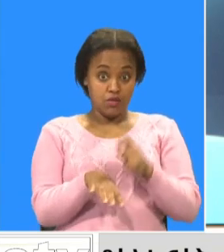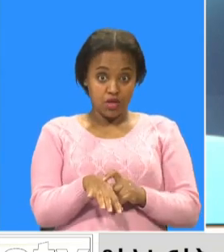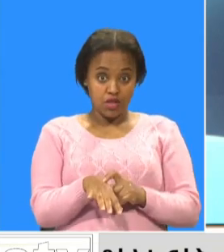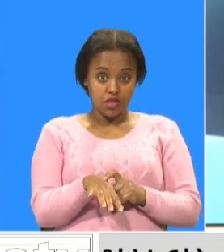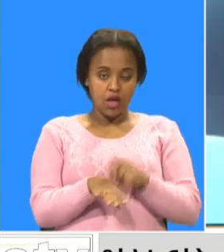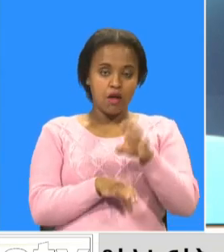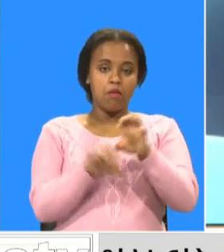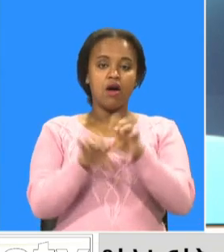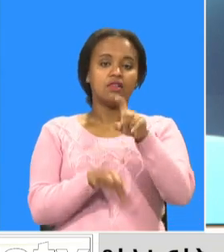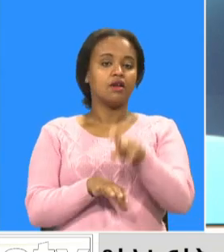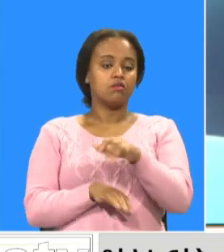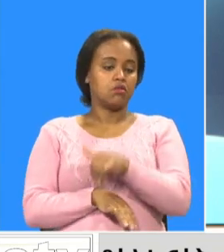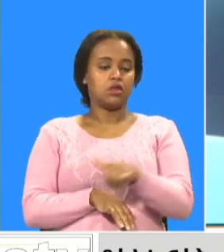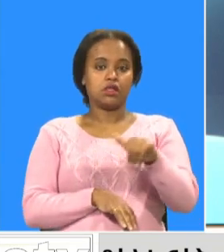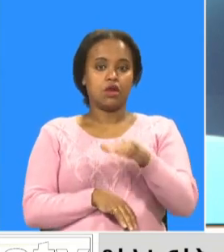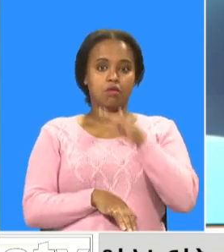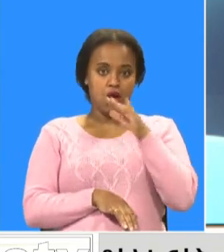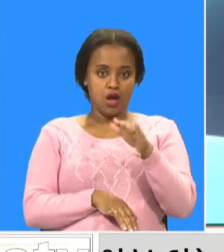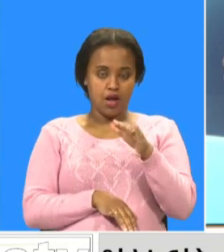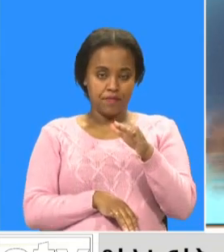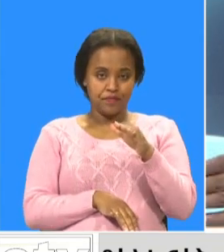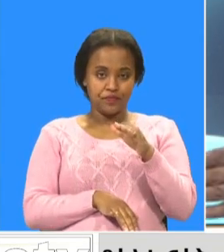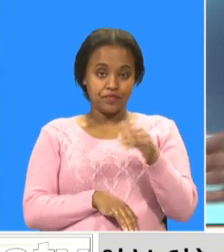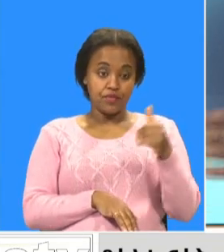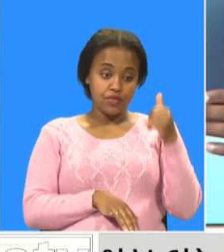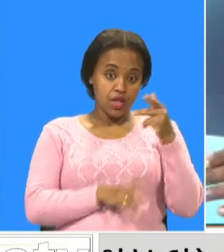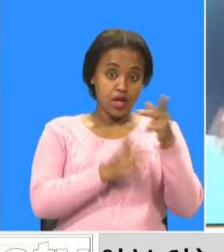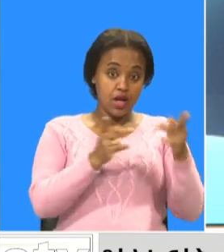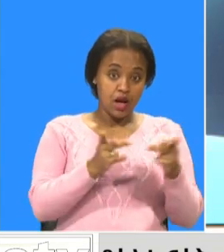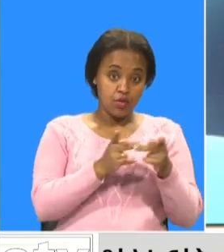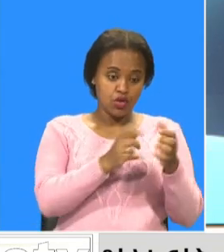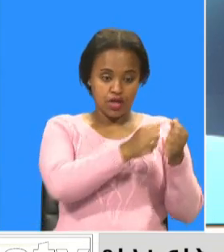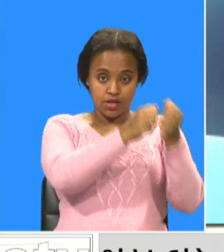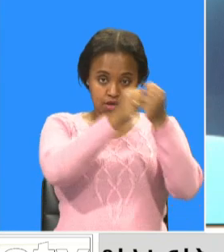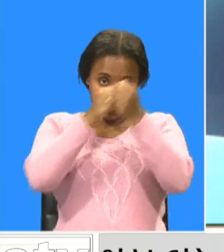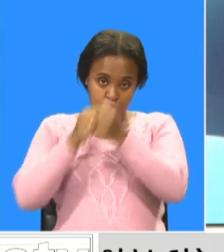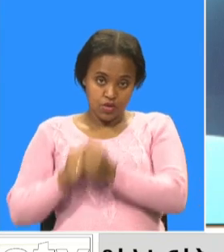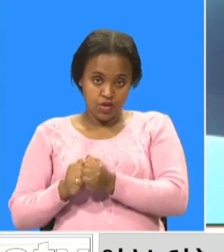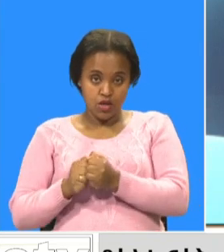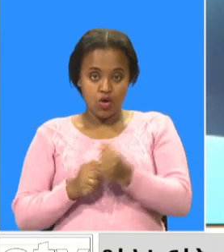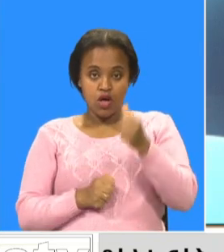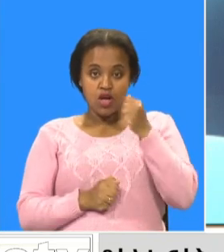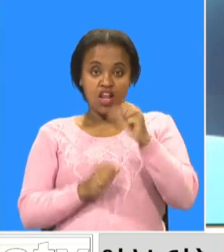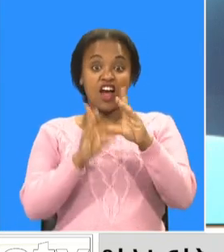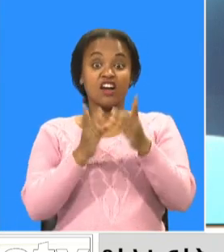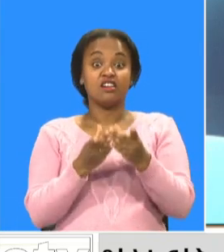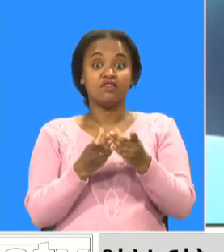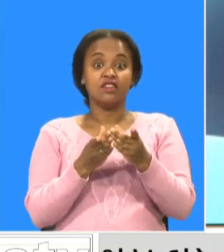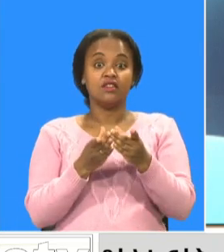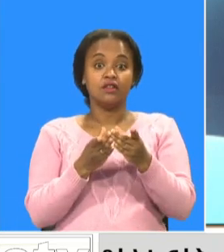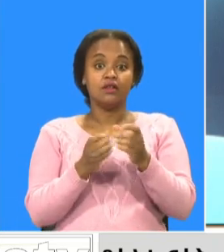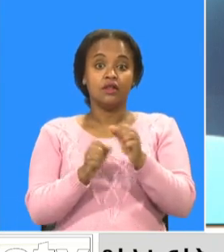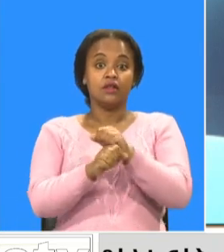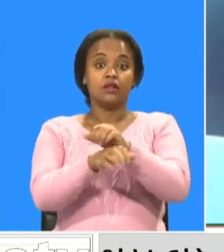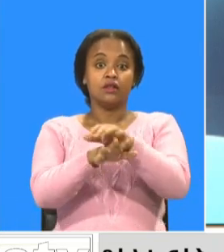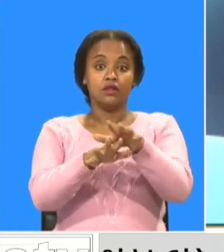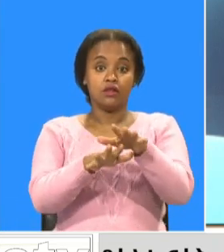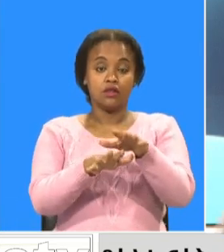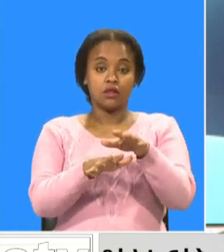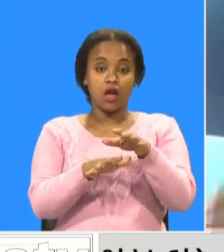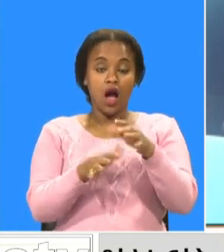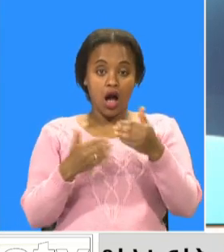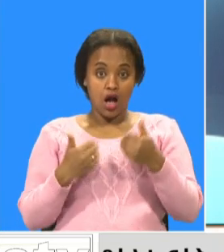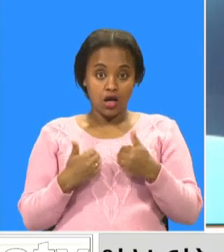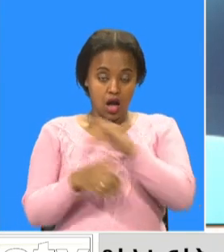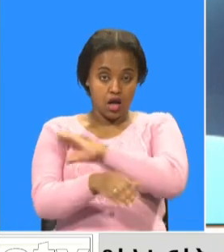የሚገባ ያንኑ አይደለም። ምክንያቱም ከሌላ ቦታ ይዘህ የምትመጣው ሌላን ክፍል የመበከል አቅም ስለሚኖረው ማለት ነው። ስለዚህ